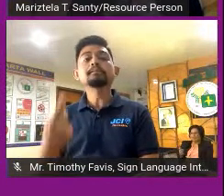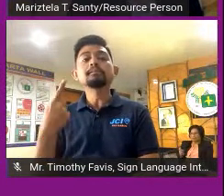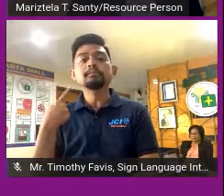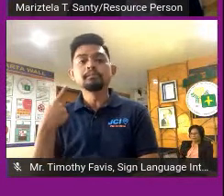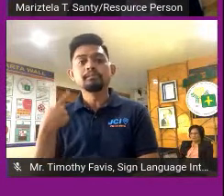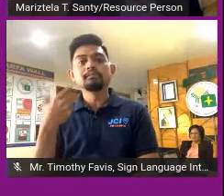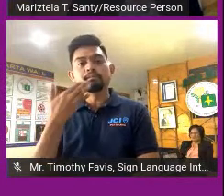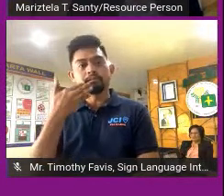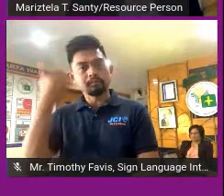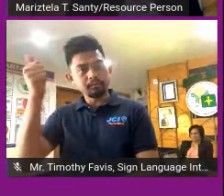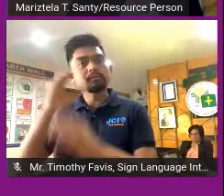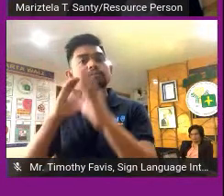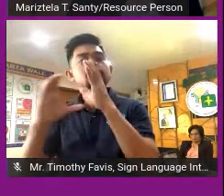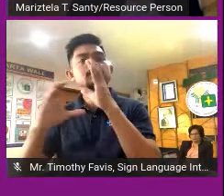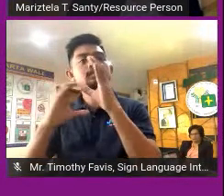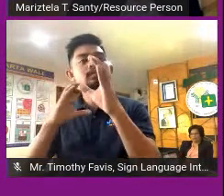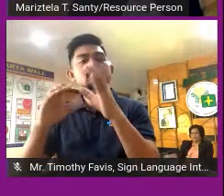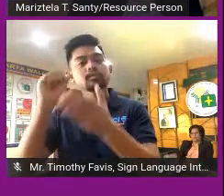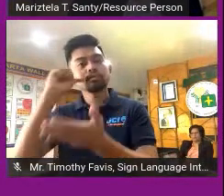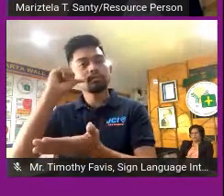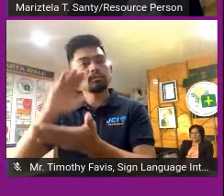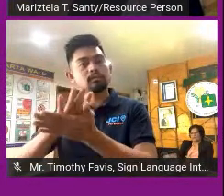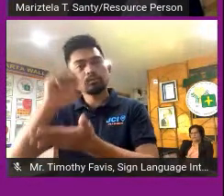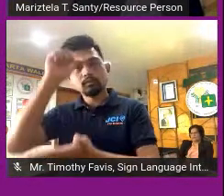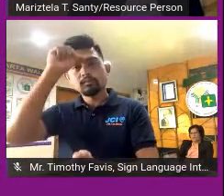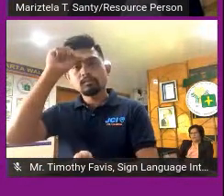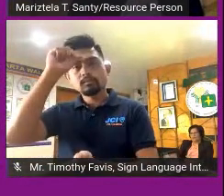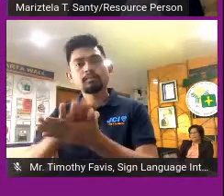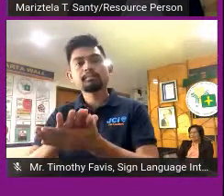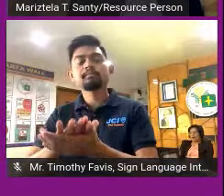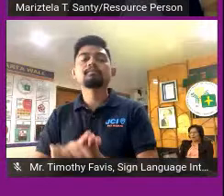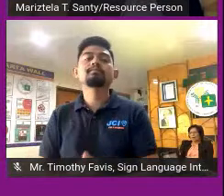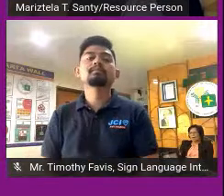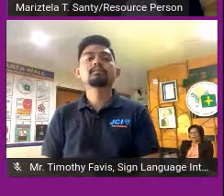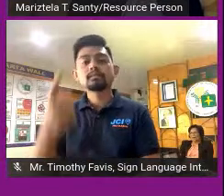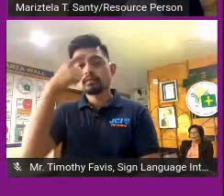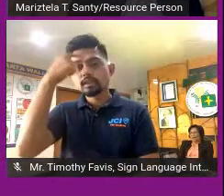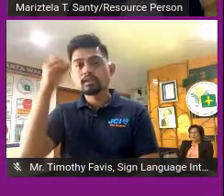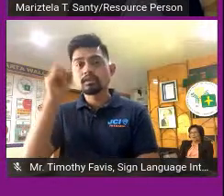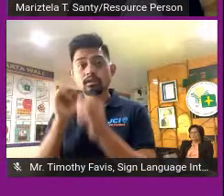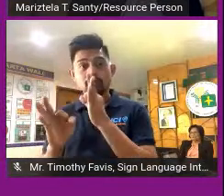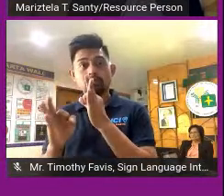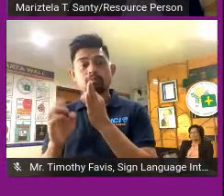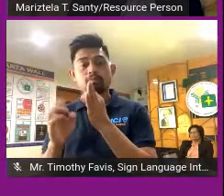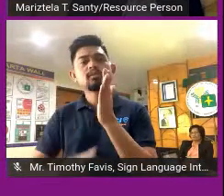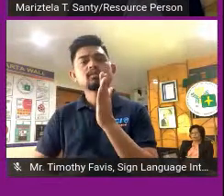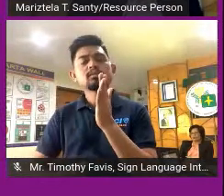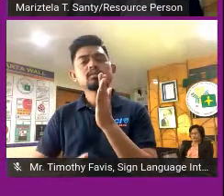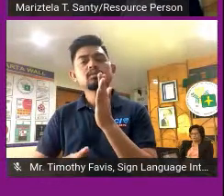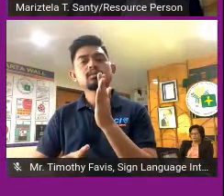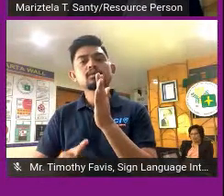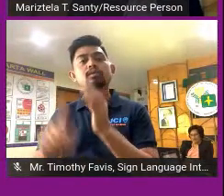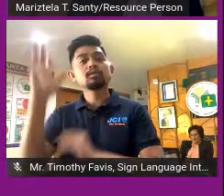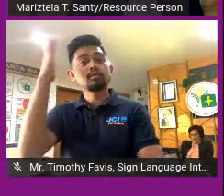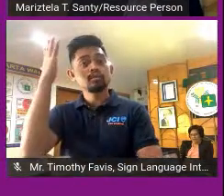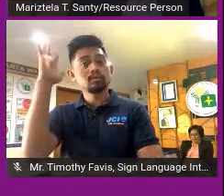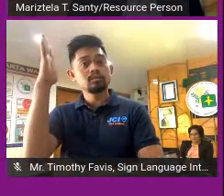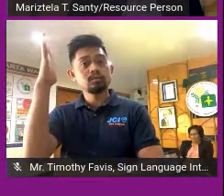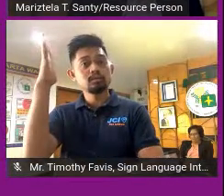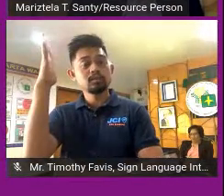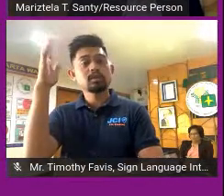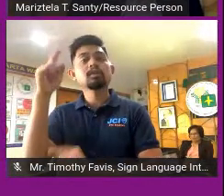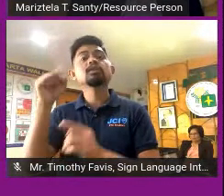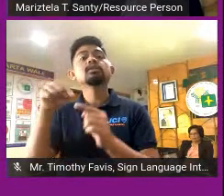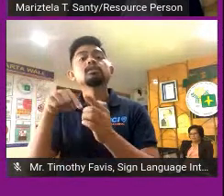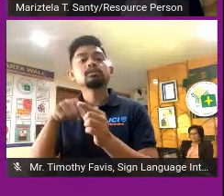better communication between spouses. Kasi kung ano nga daw ang puno, siya ang bunga.